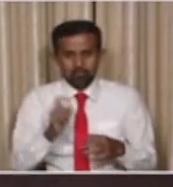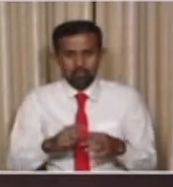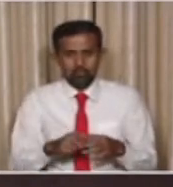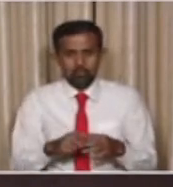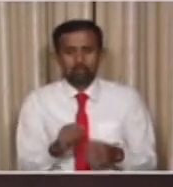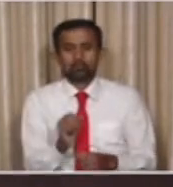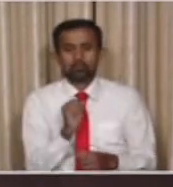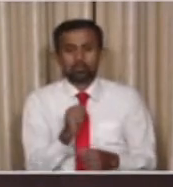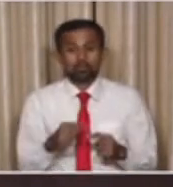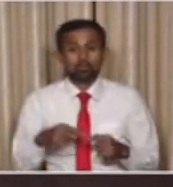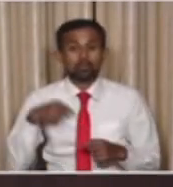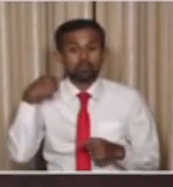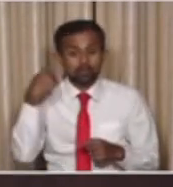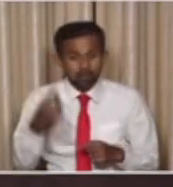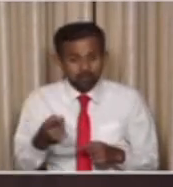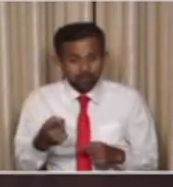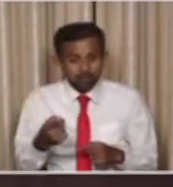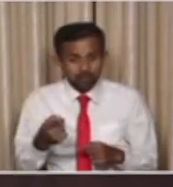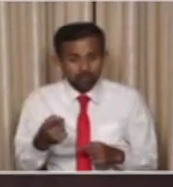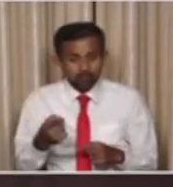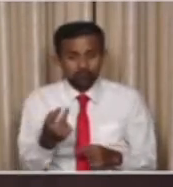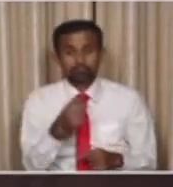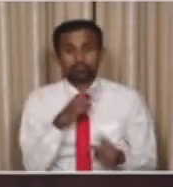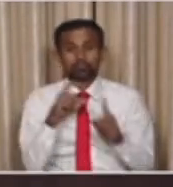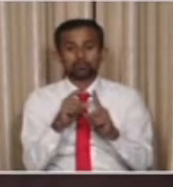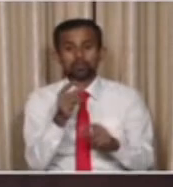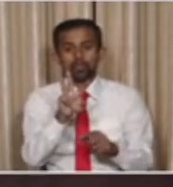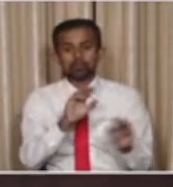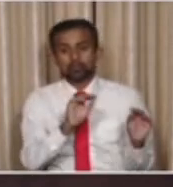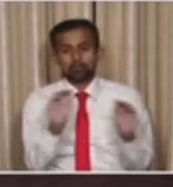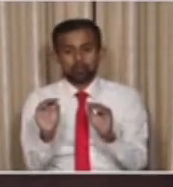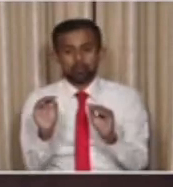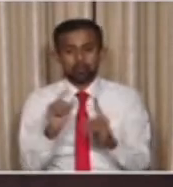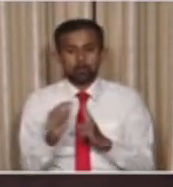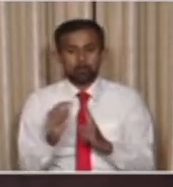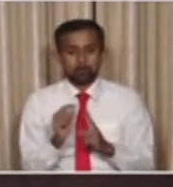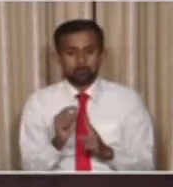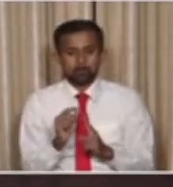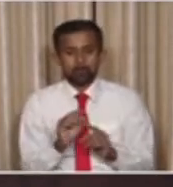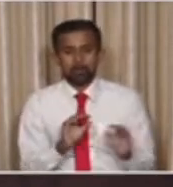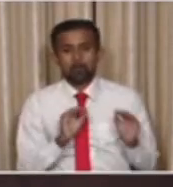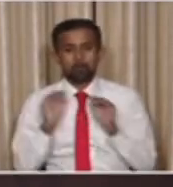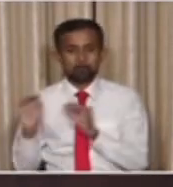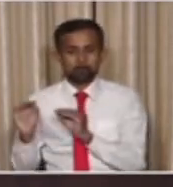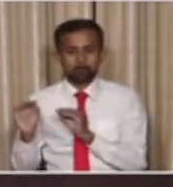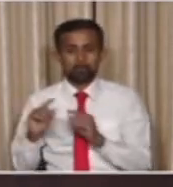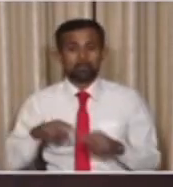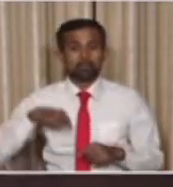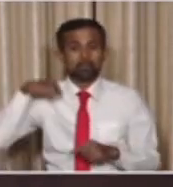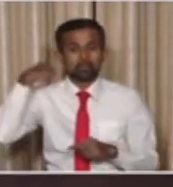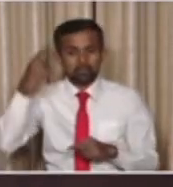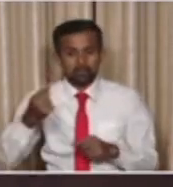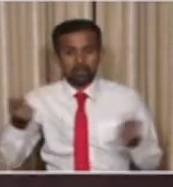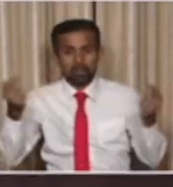වෙලා තියෙන්නේ? මොකද හේතුව ඊළඟට සිද්ධ වෙන්න තියෙන දේ තමයි දෙසැම්බර් 13න් පස්සේ පාර්ලිමේන්තුව කල් තබලා ඊළඟට නැවත